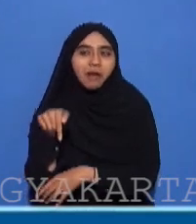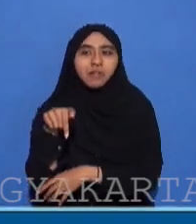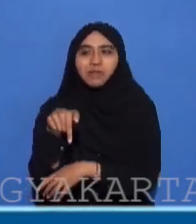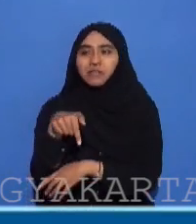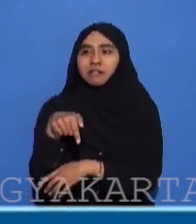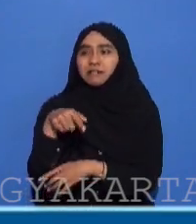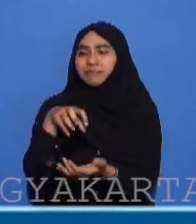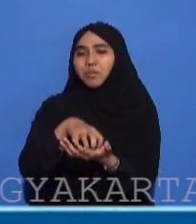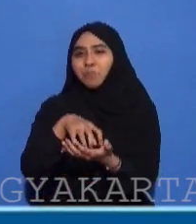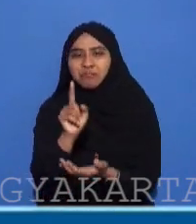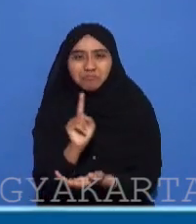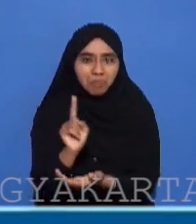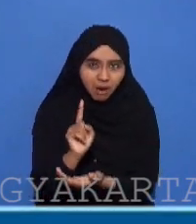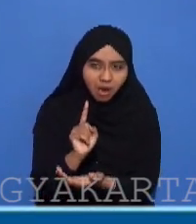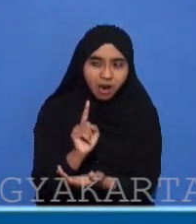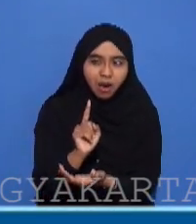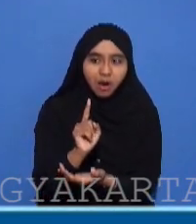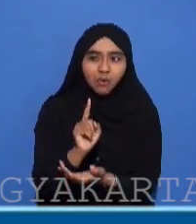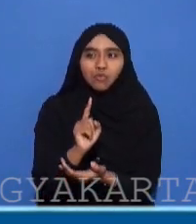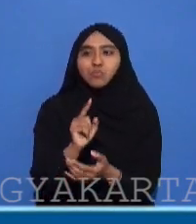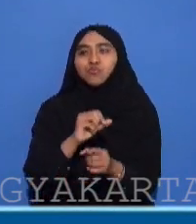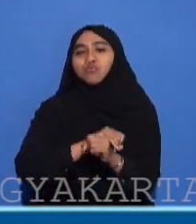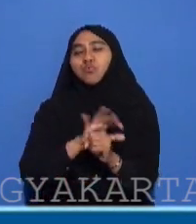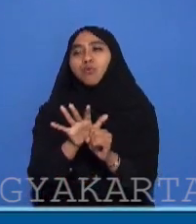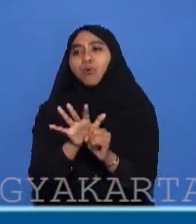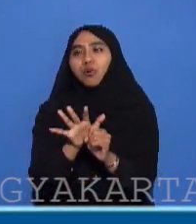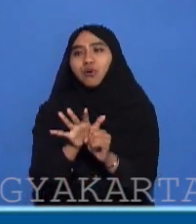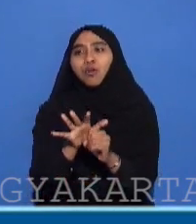dan kaluran Banjar Kalibawang Kulon